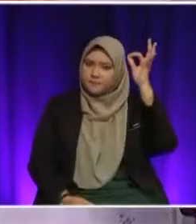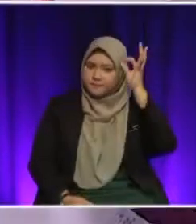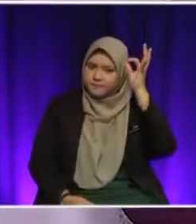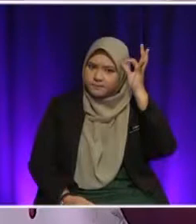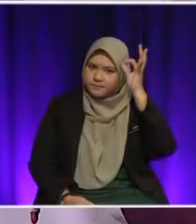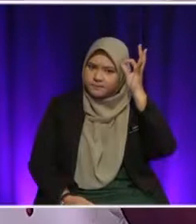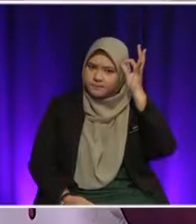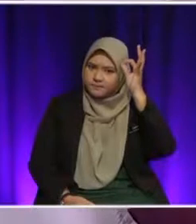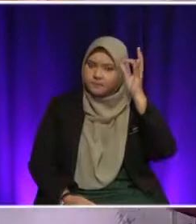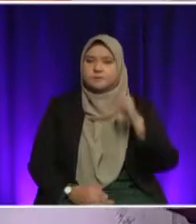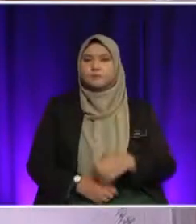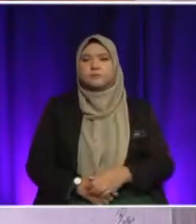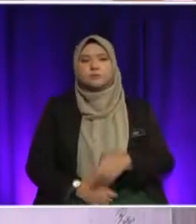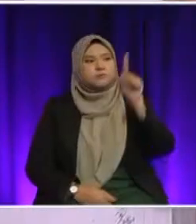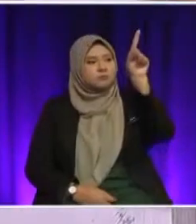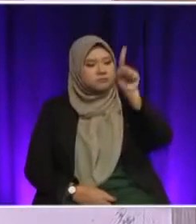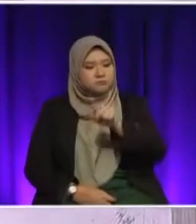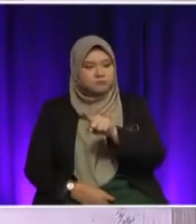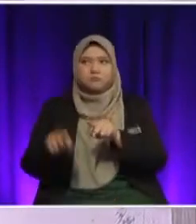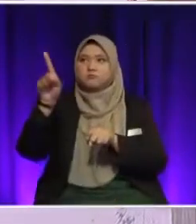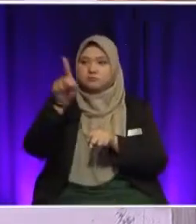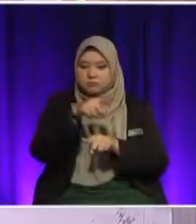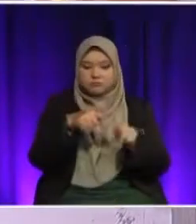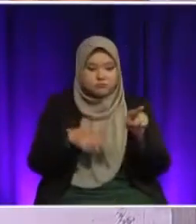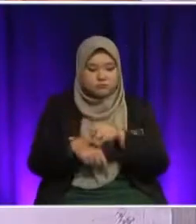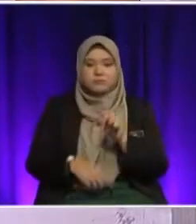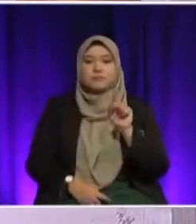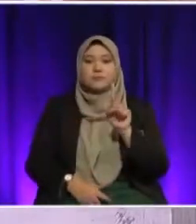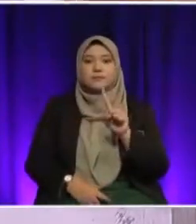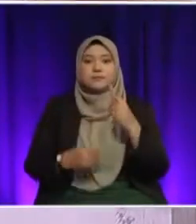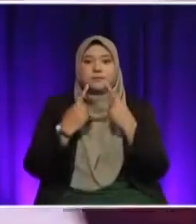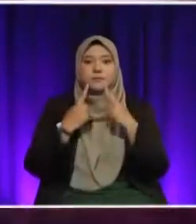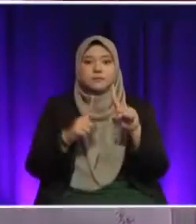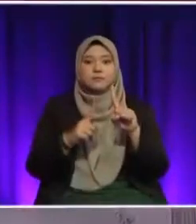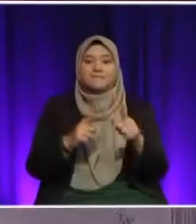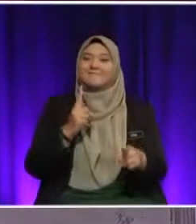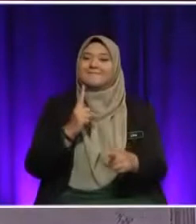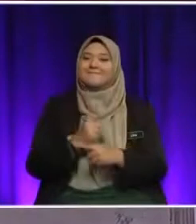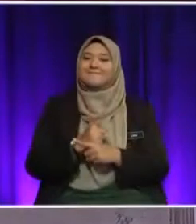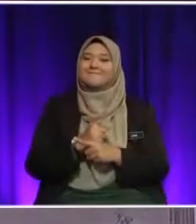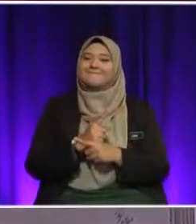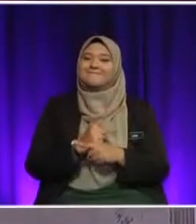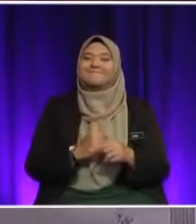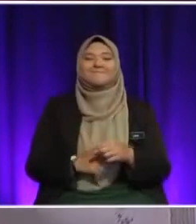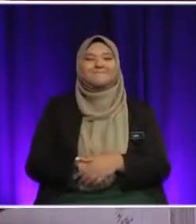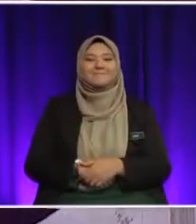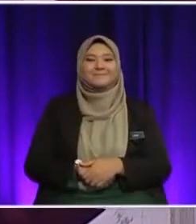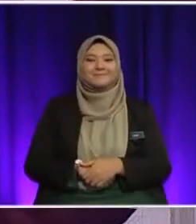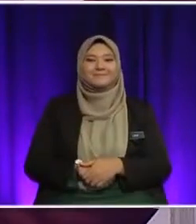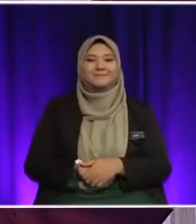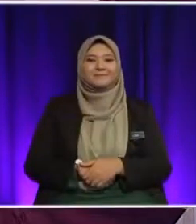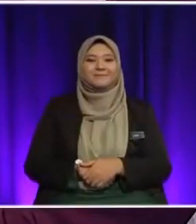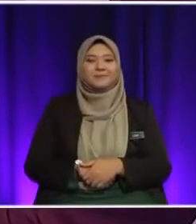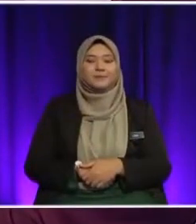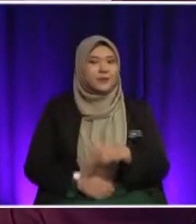juga merupakan saluran untuk mengeluarkan sperma dan air kencing keluar dari badan Mania jawabannya ini adalah di